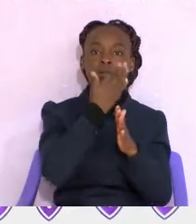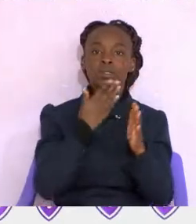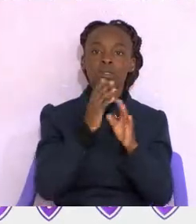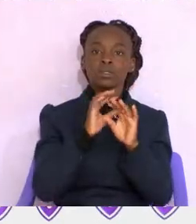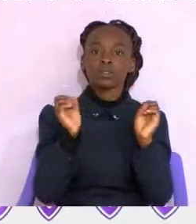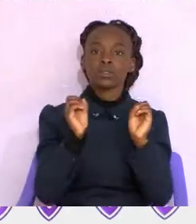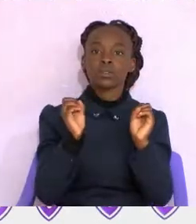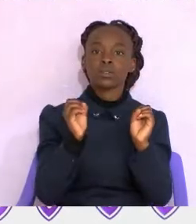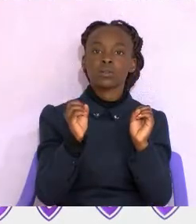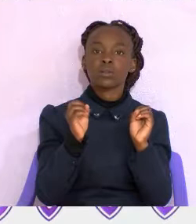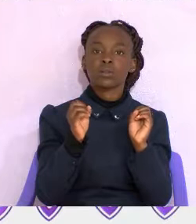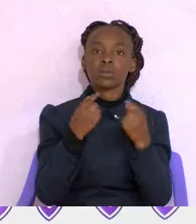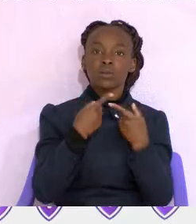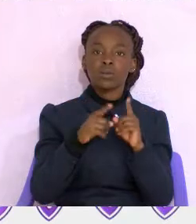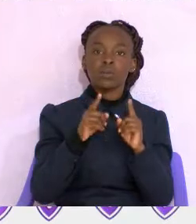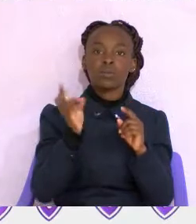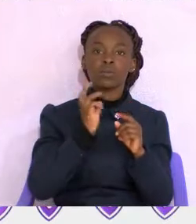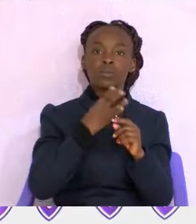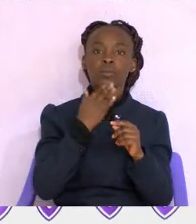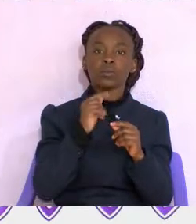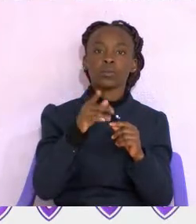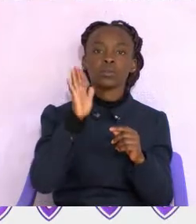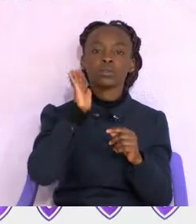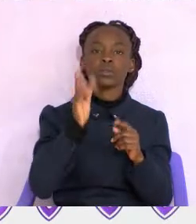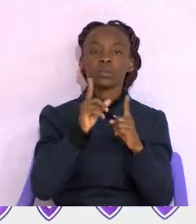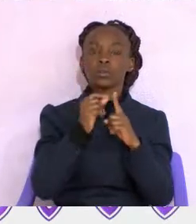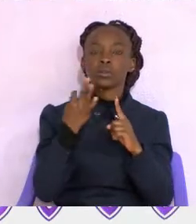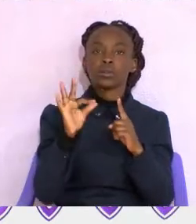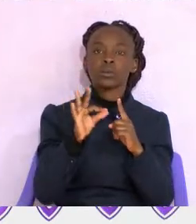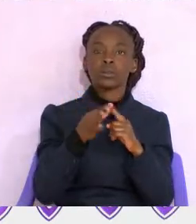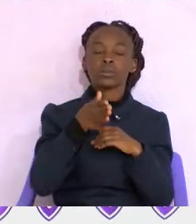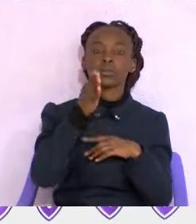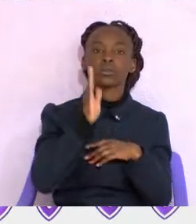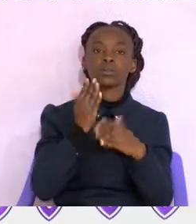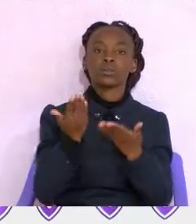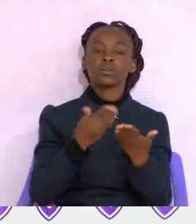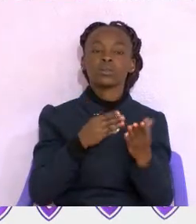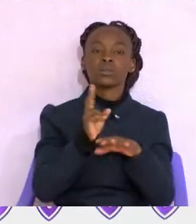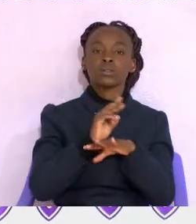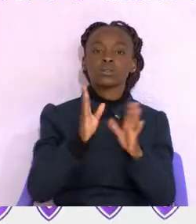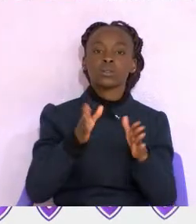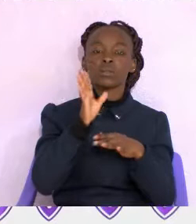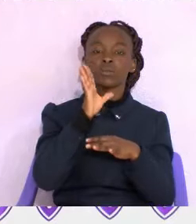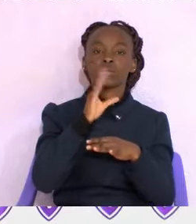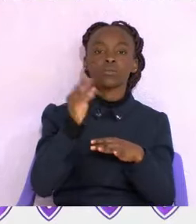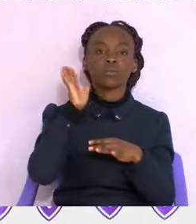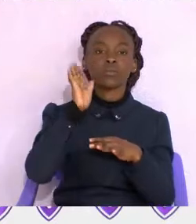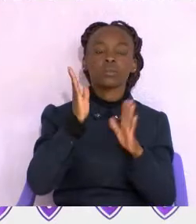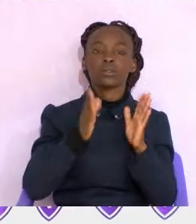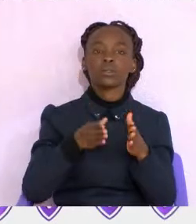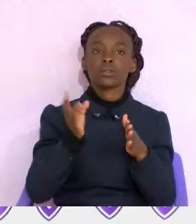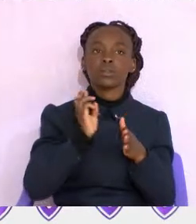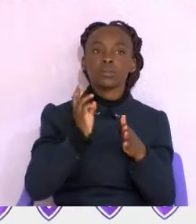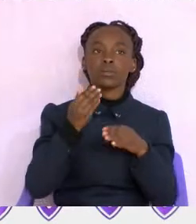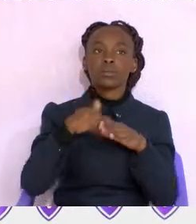tunataka kukufikisha ni neno la Mungu. Kwa hiyo karibu sana msikilizaji, karibu sana pia mtazamaji. Nitakuwa tunasoma neno la Mungu